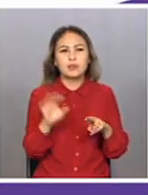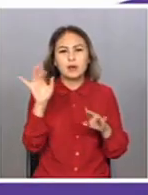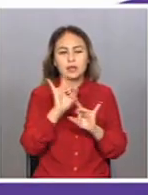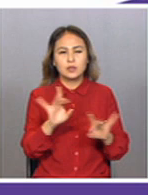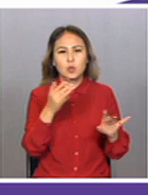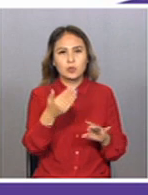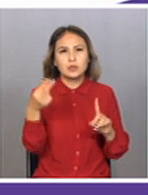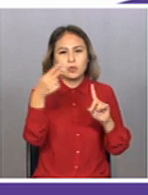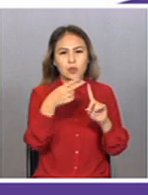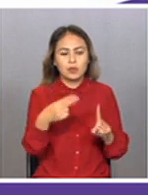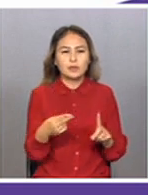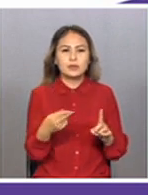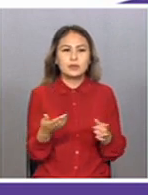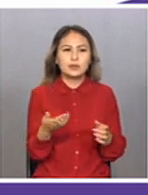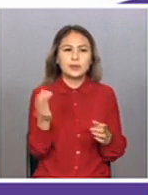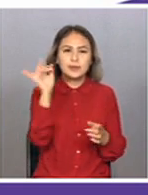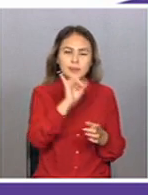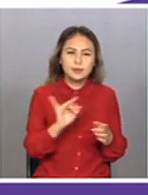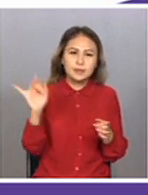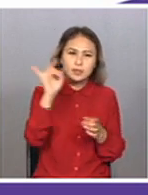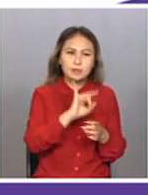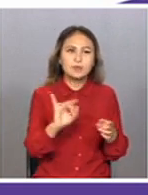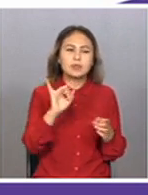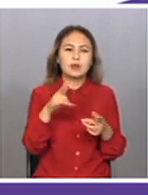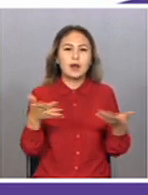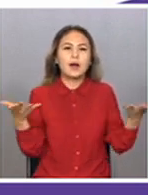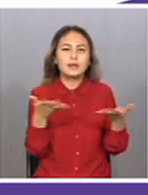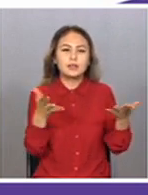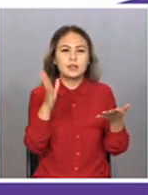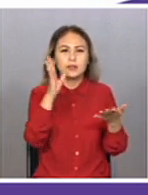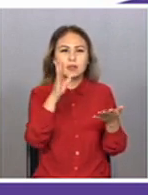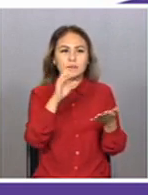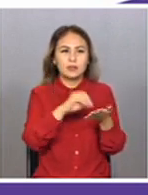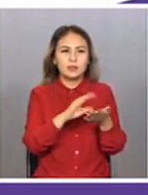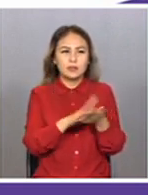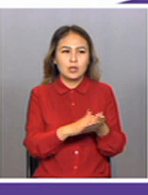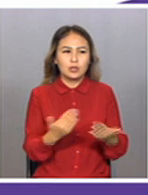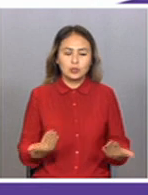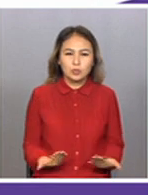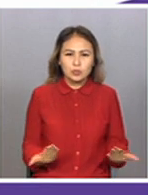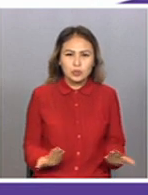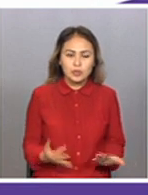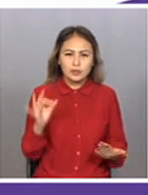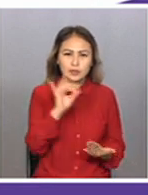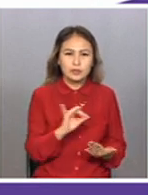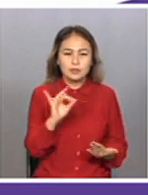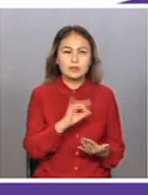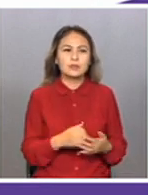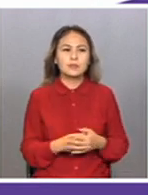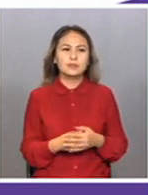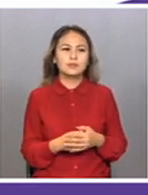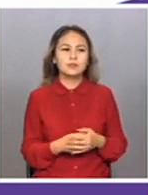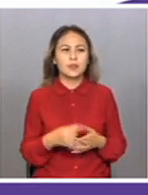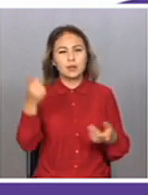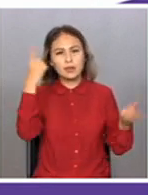осы бүгінгі оқып танысқан ертегіміз ертегінің қай түріне жатады? Тұрмыс салт ертегісі ме?